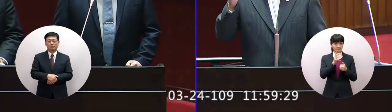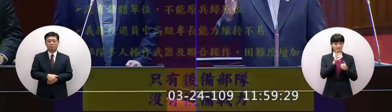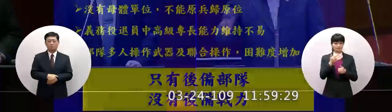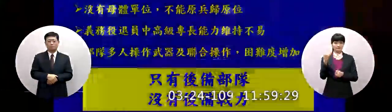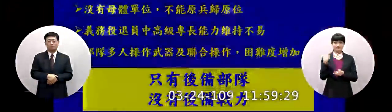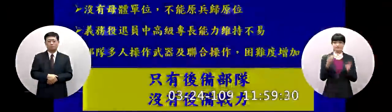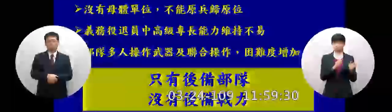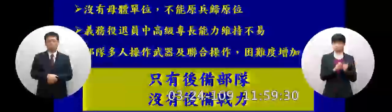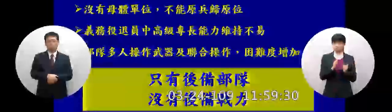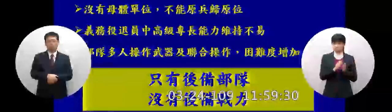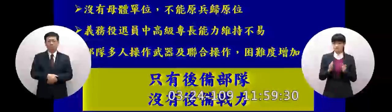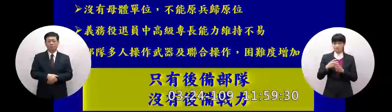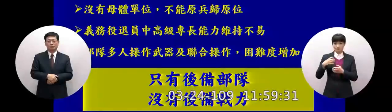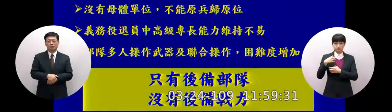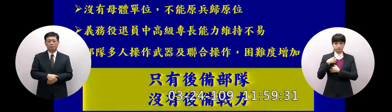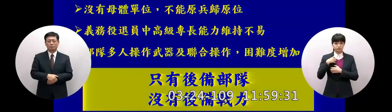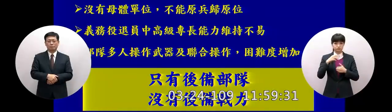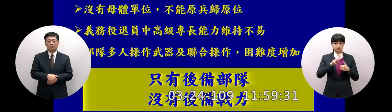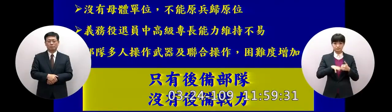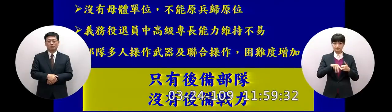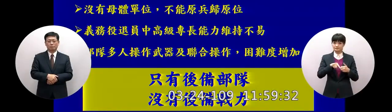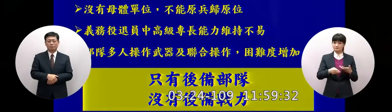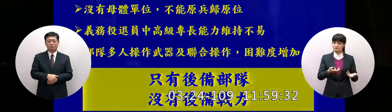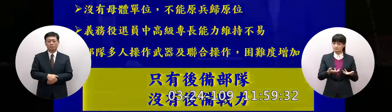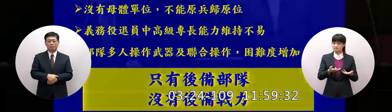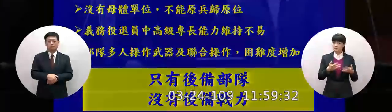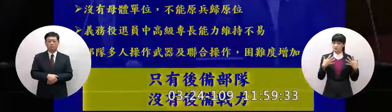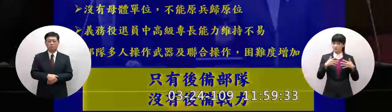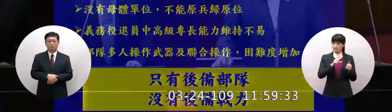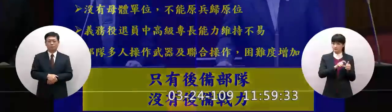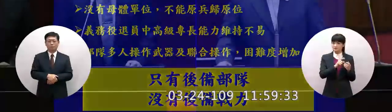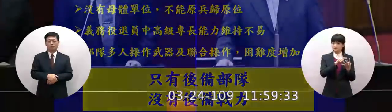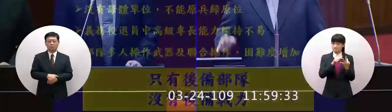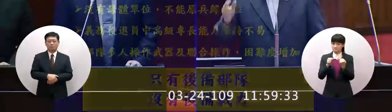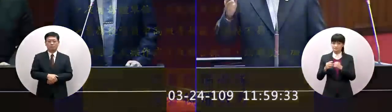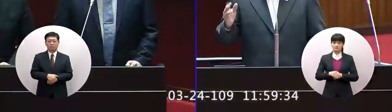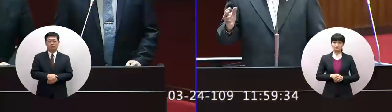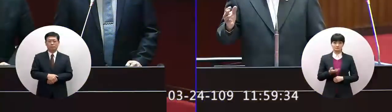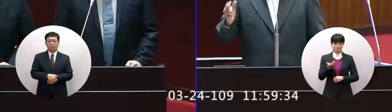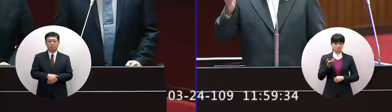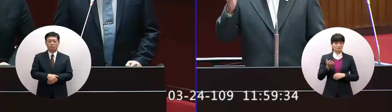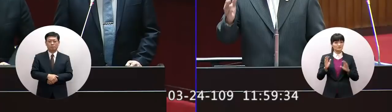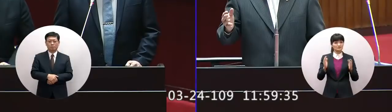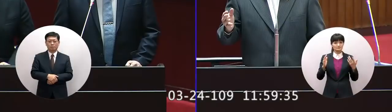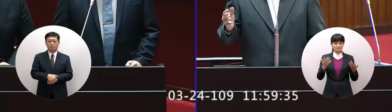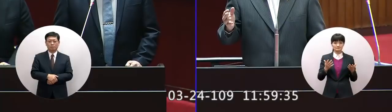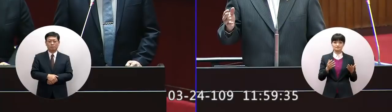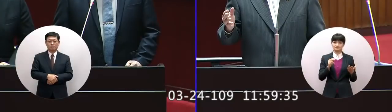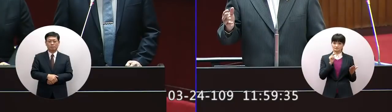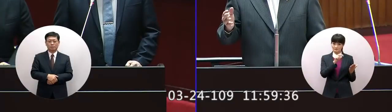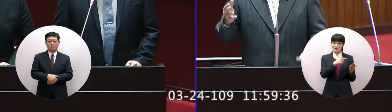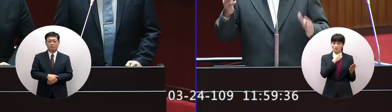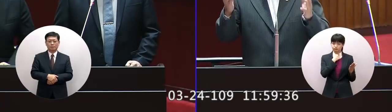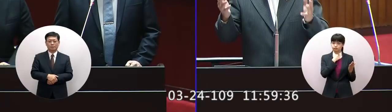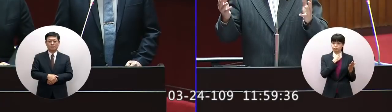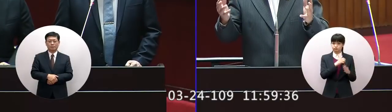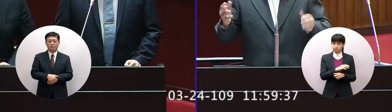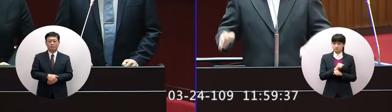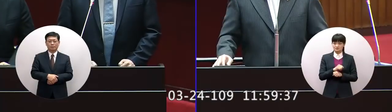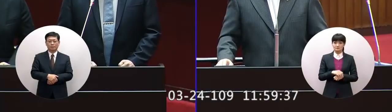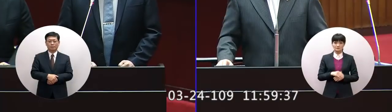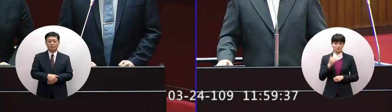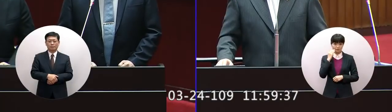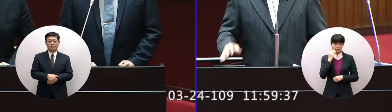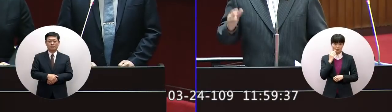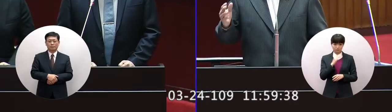力，现在问题应该考虑几个，这只是一个大要，否则我们真的就会像美国